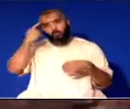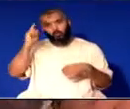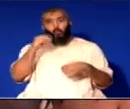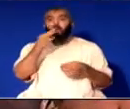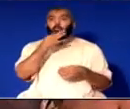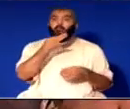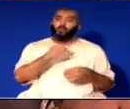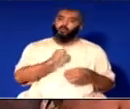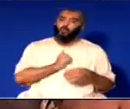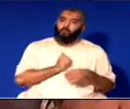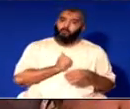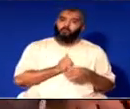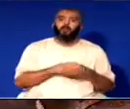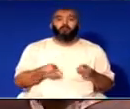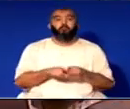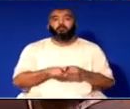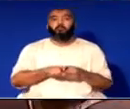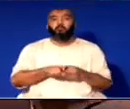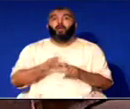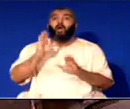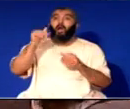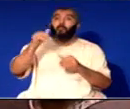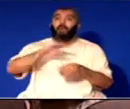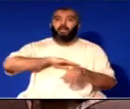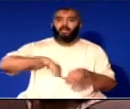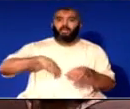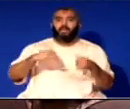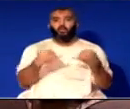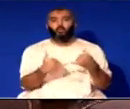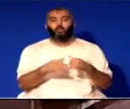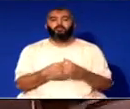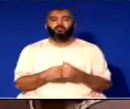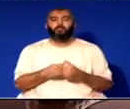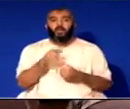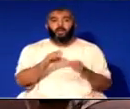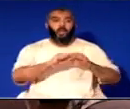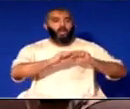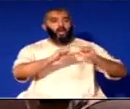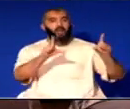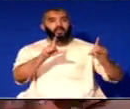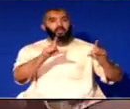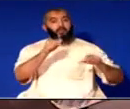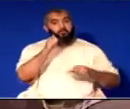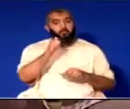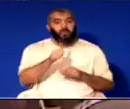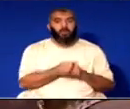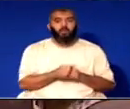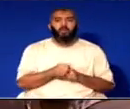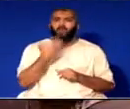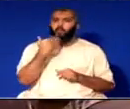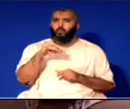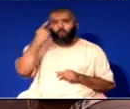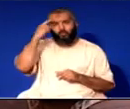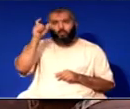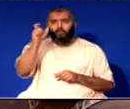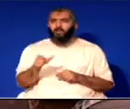أيضا هو به يوم القيامة. إذن هذه من جوامع كلام النبي صلى الله عليه وسلم من حسن إسلام المرء تركه ما لا يعنيه. فنسأل الله